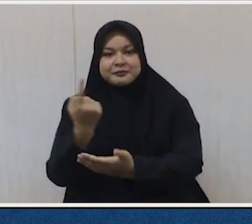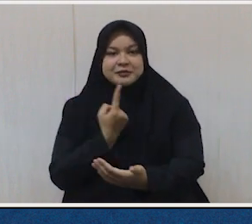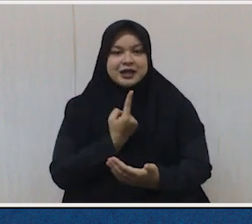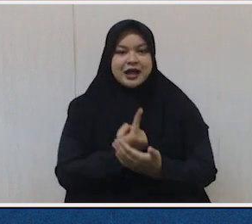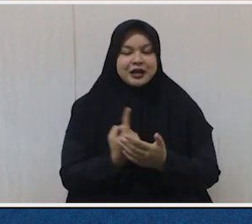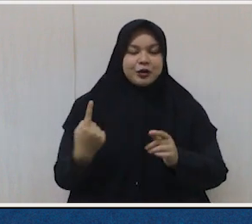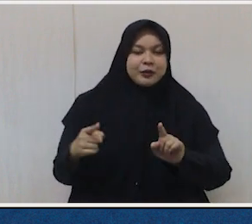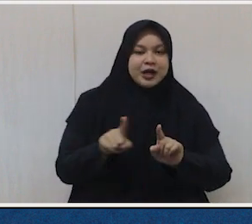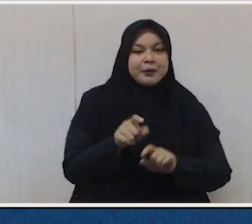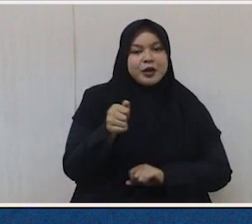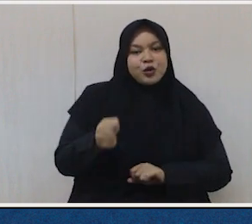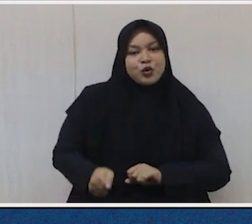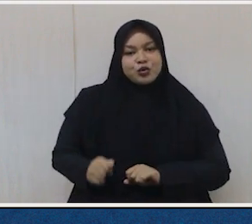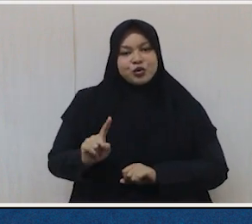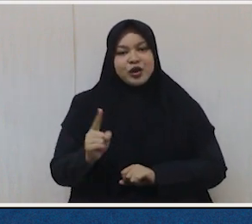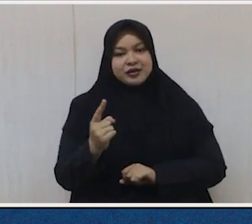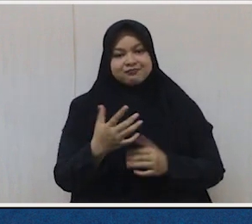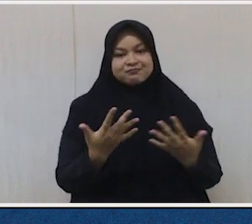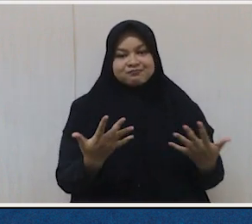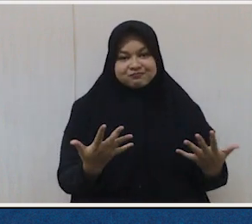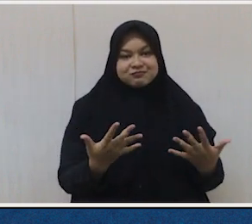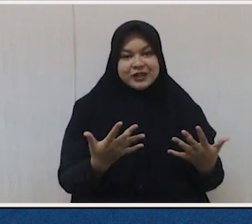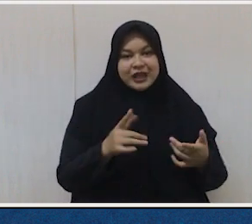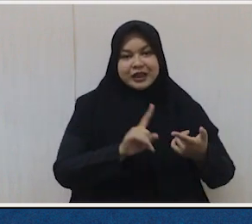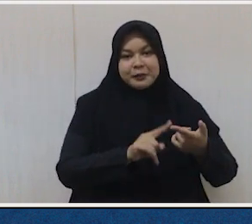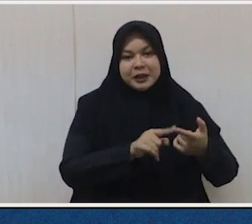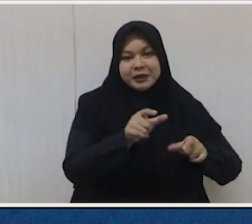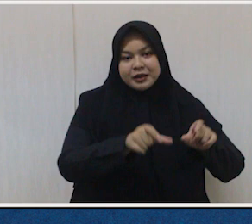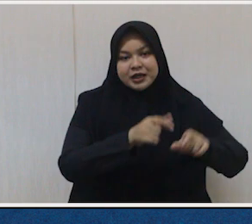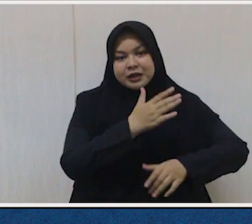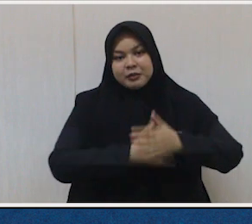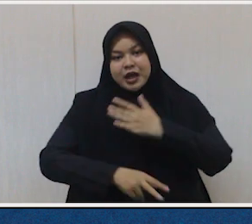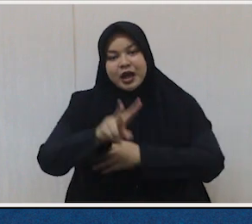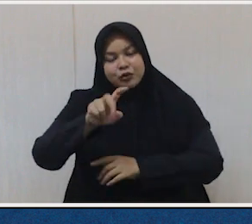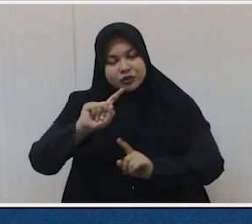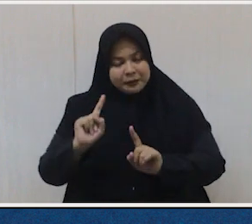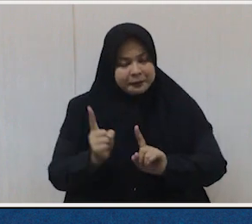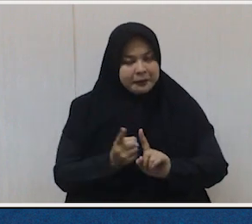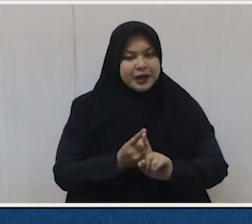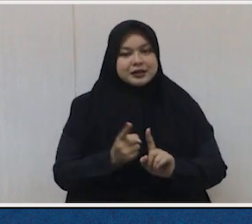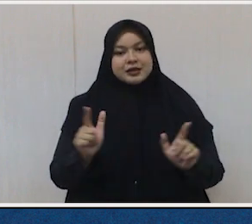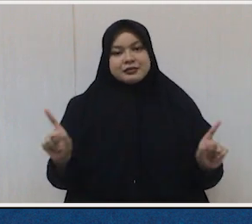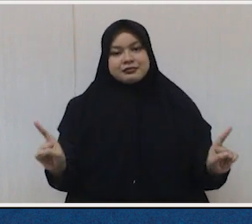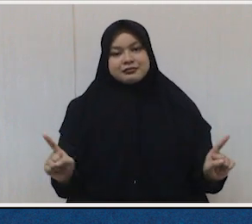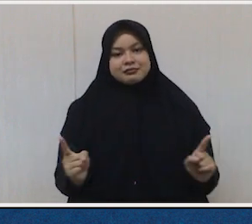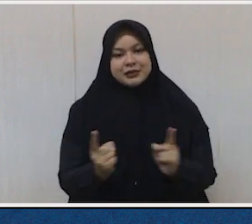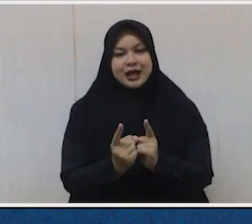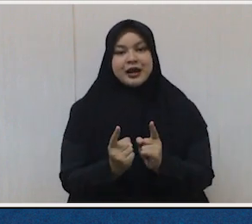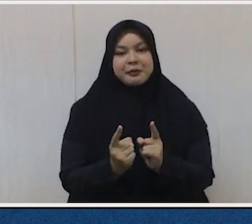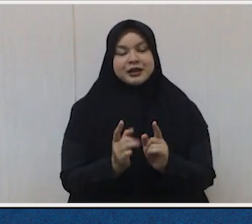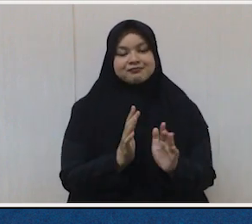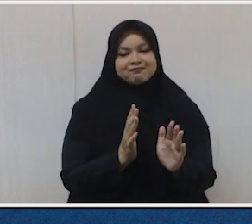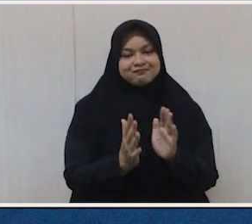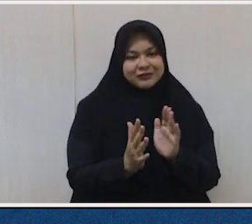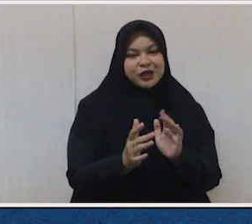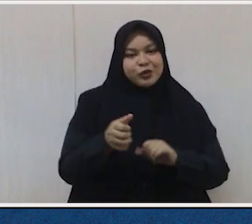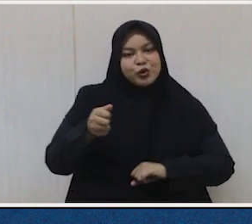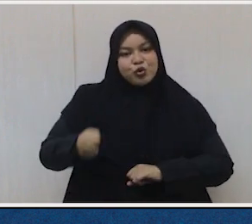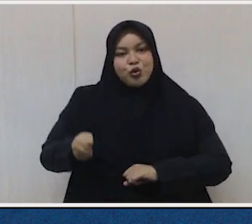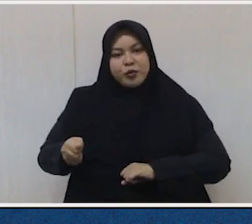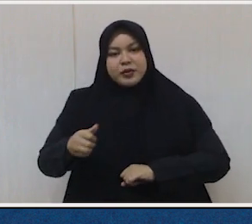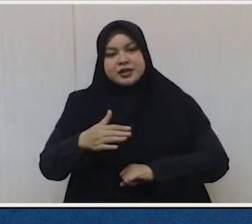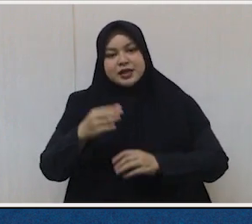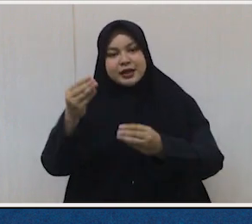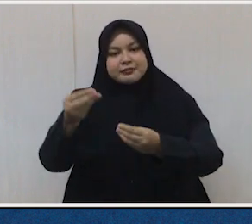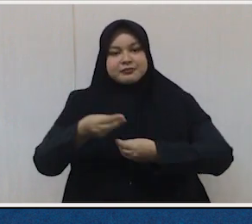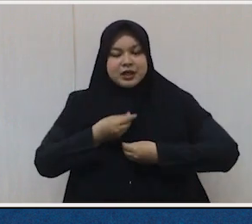hukum gitu Jadi itu sudah satu level lah gitu kalau teman-teman disabilitas harus terpaksa berhadapan dengan hukum dia bisa mengatakan bahwa saya